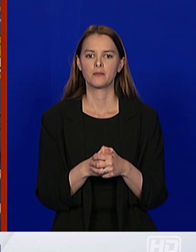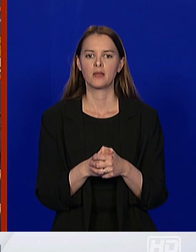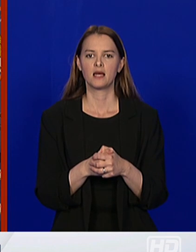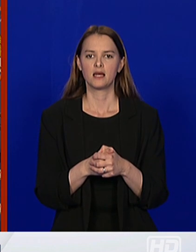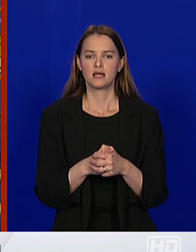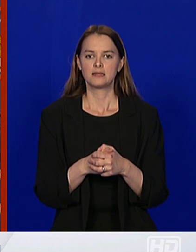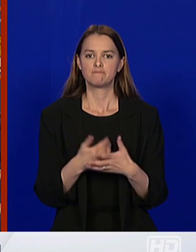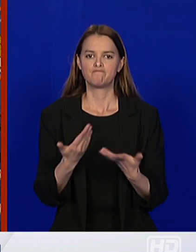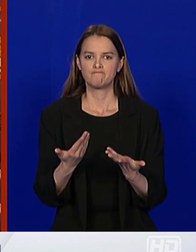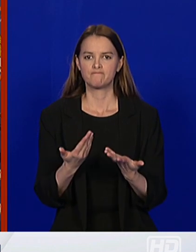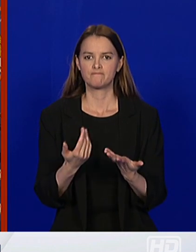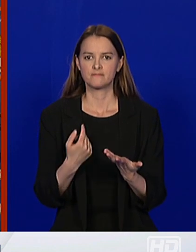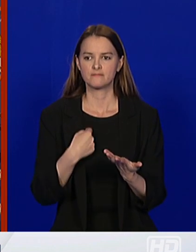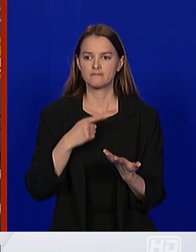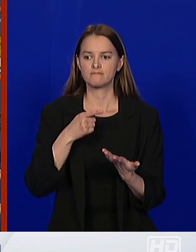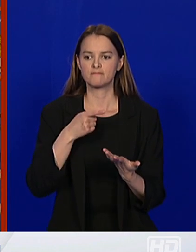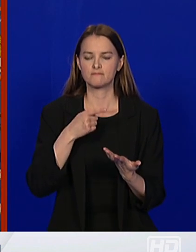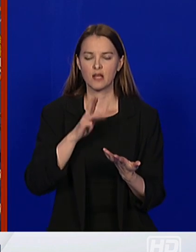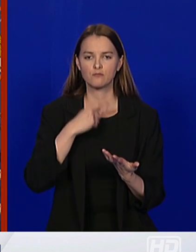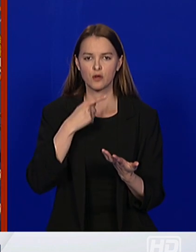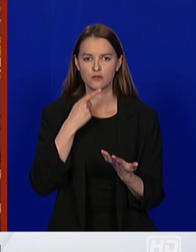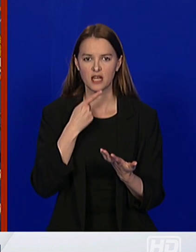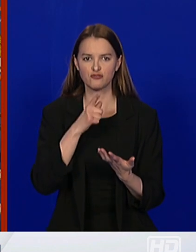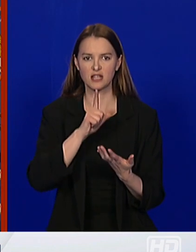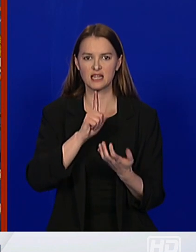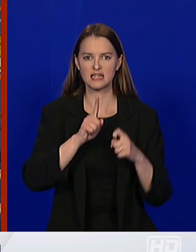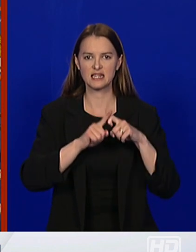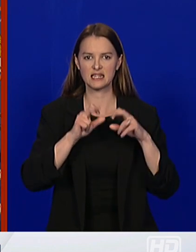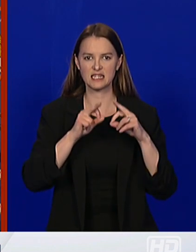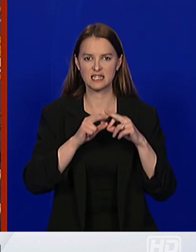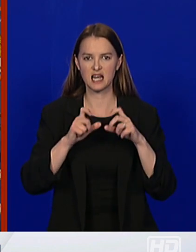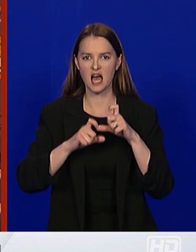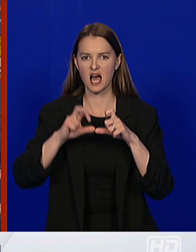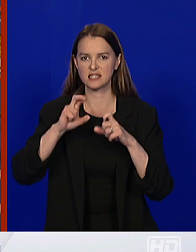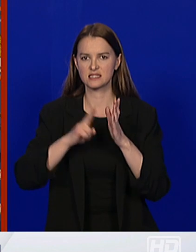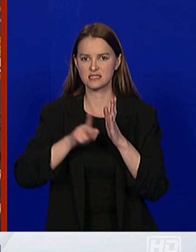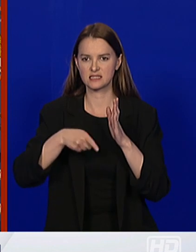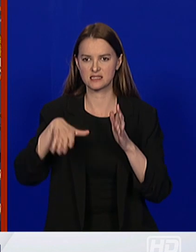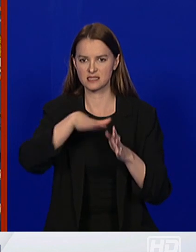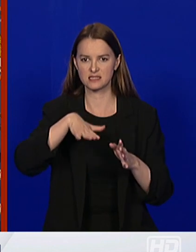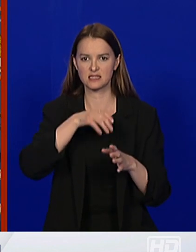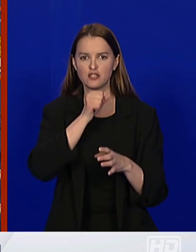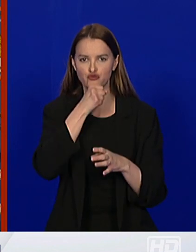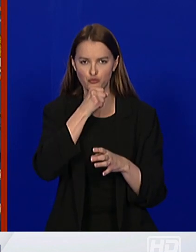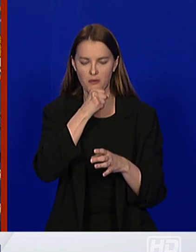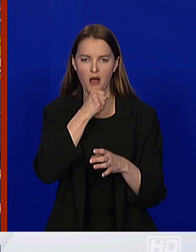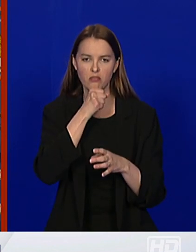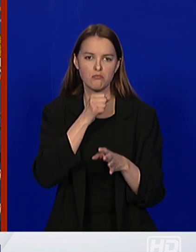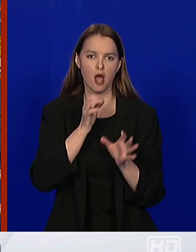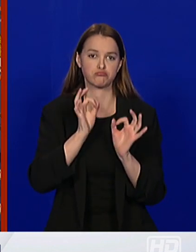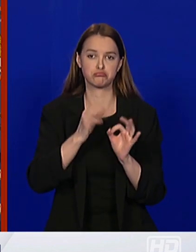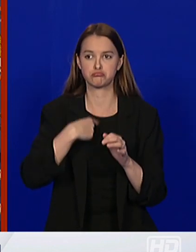Ja bih rekao da je u Ličko-senjskoj županiji situacija u najmanju ruku dobra, možda